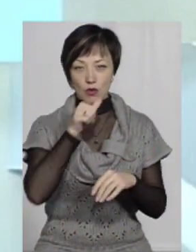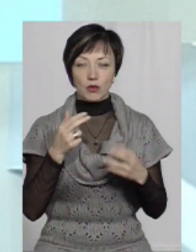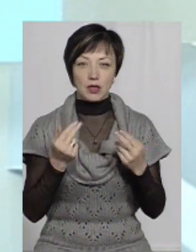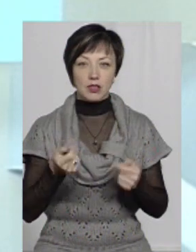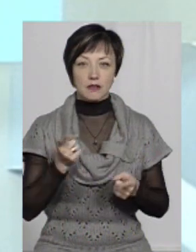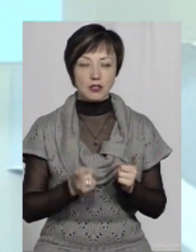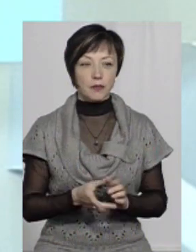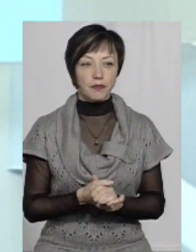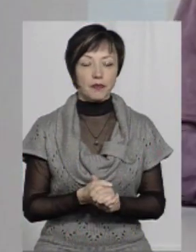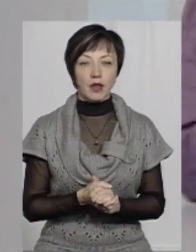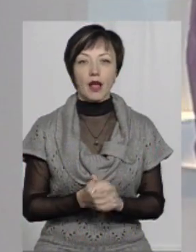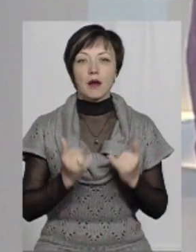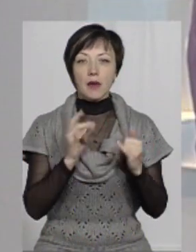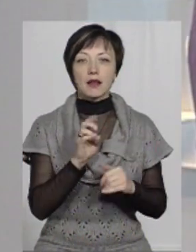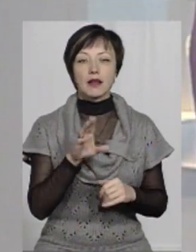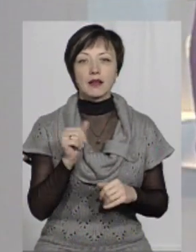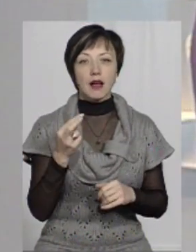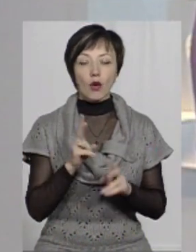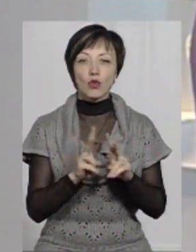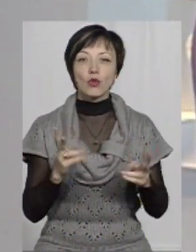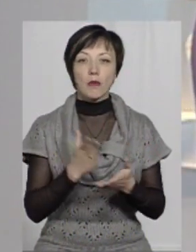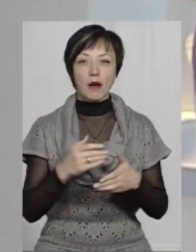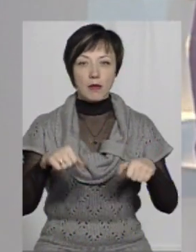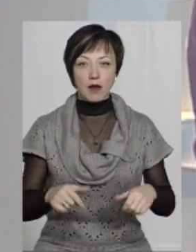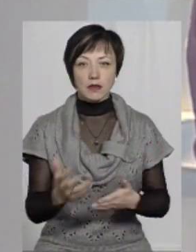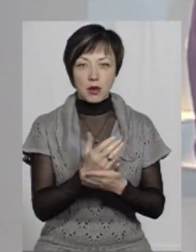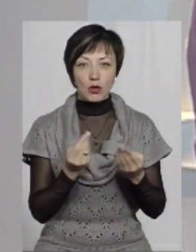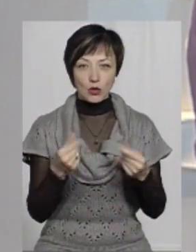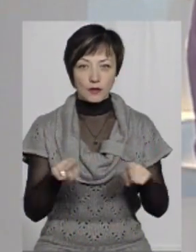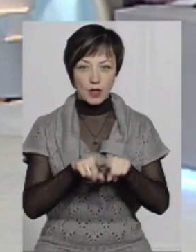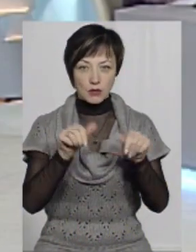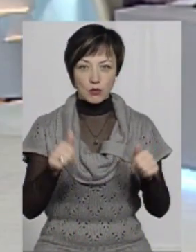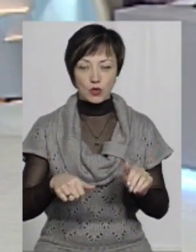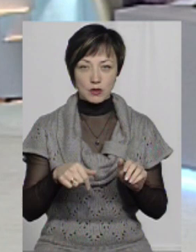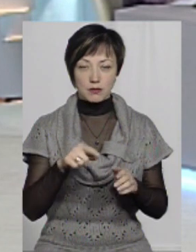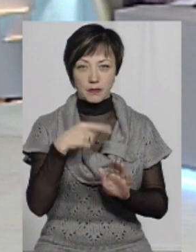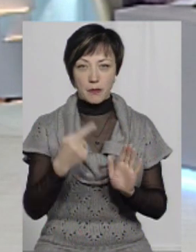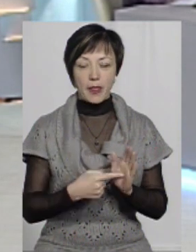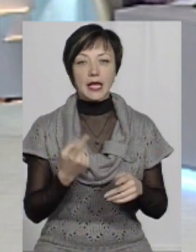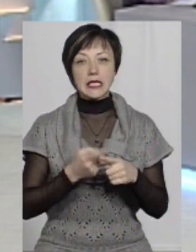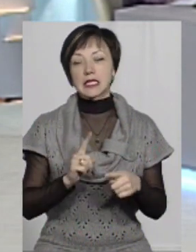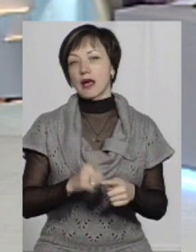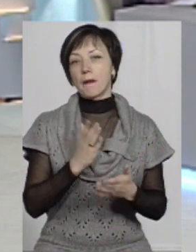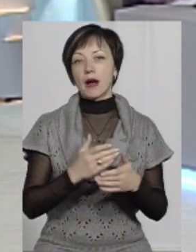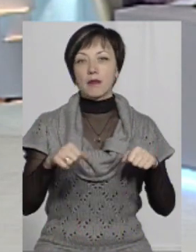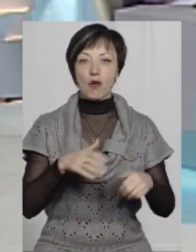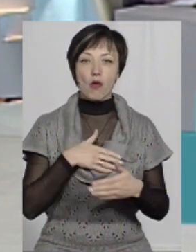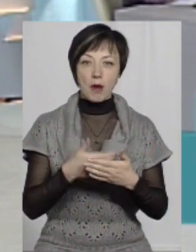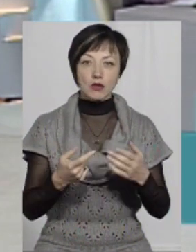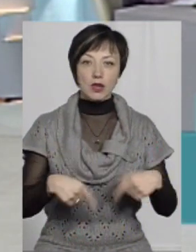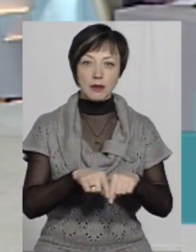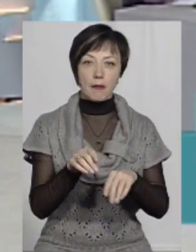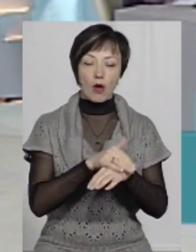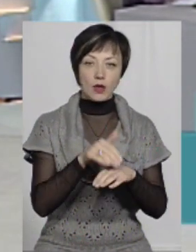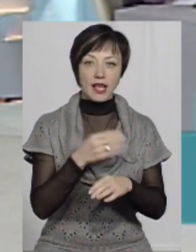так, звичайно. Пані Наталія, а хто взагалі має право збирати кошти от саме в такий спосіб? Ну, наскільки я знаю, це мають право громадські